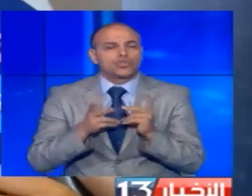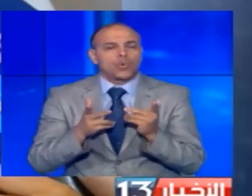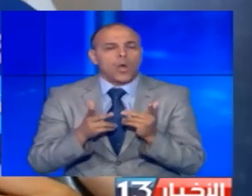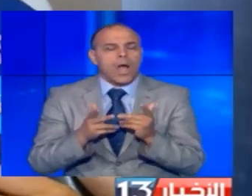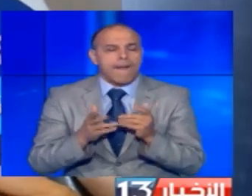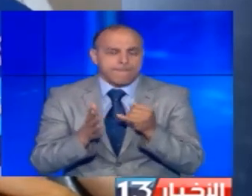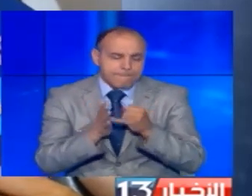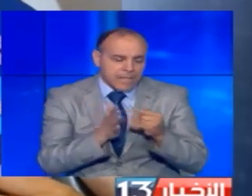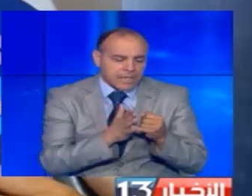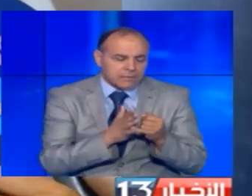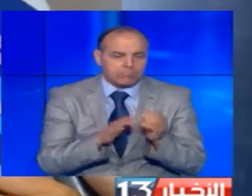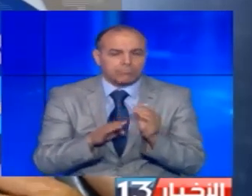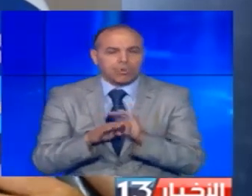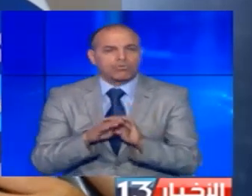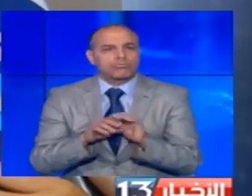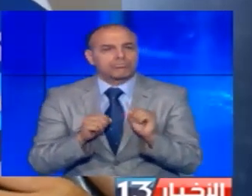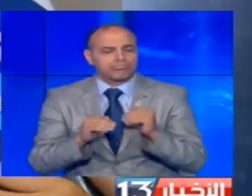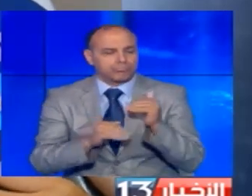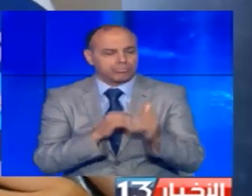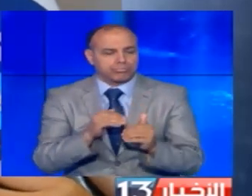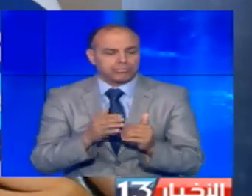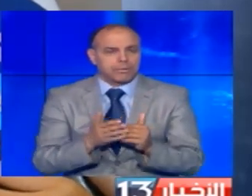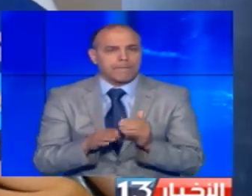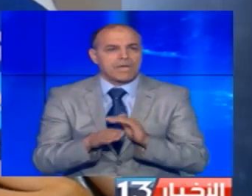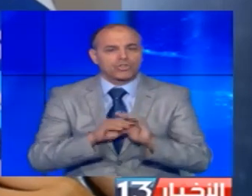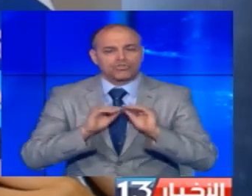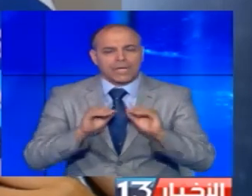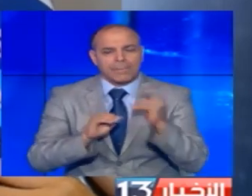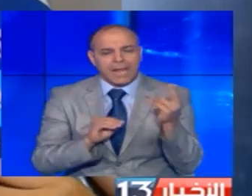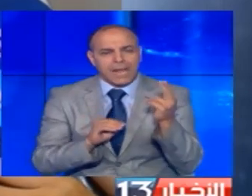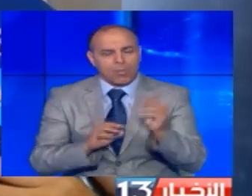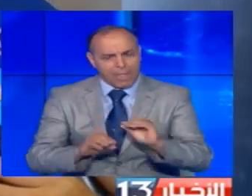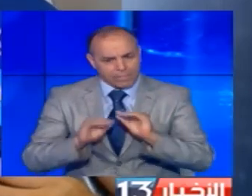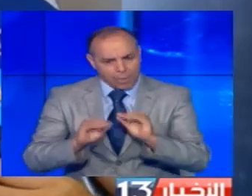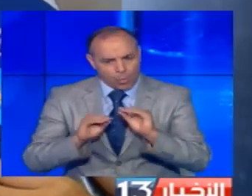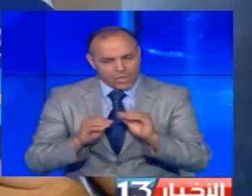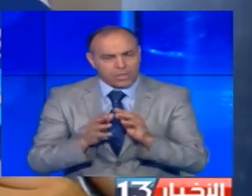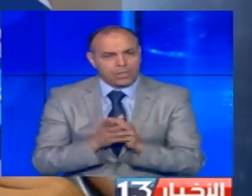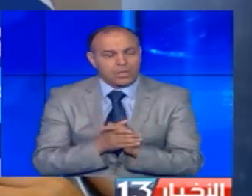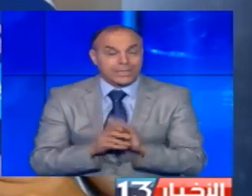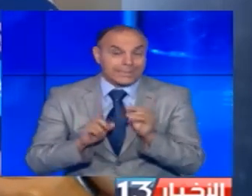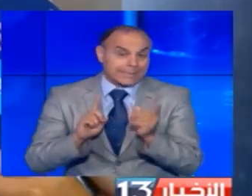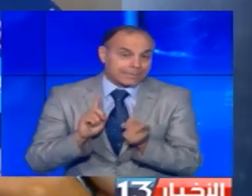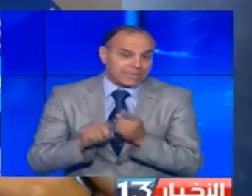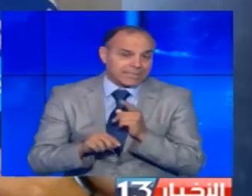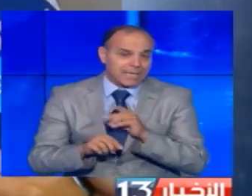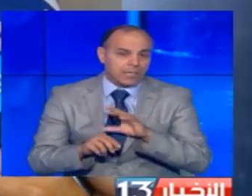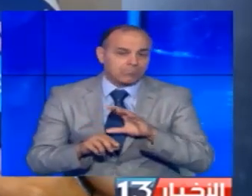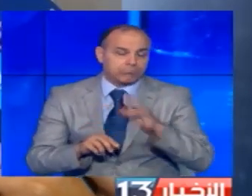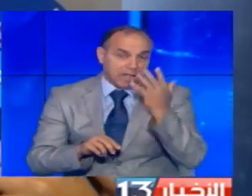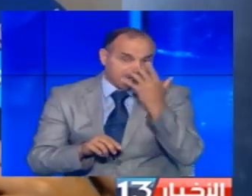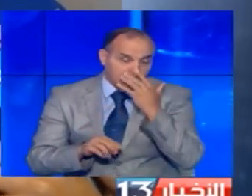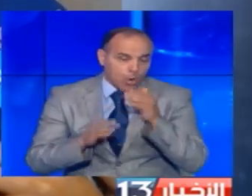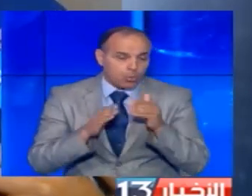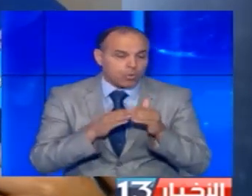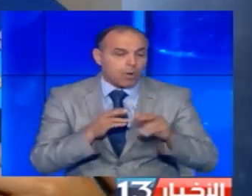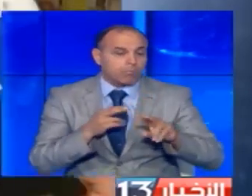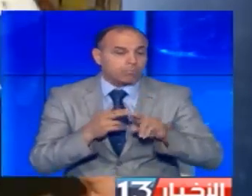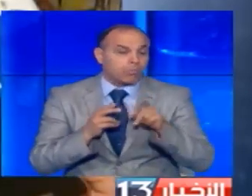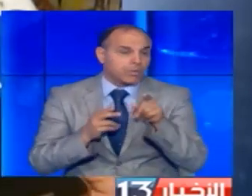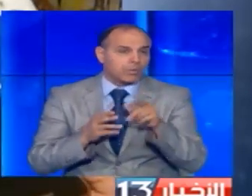والمجالات اللي يمكن تطوير هم في مجال التعليم العالي والتكوين وخصوصيه السوق الافريقيه والاستجابه الخصوصيات